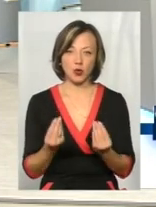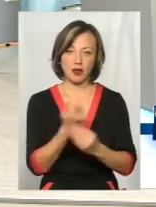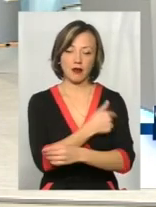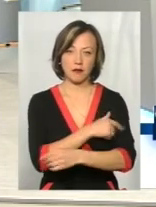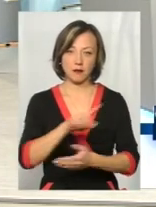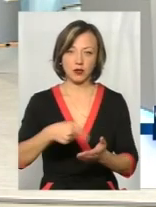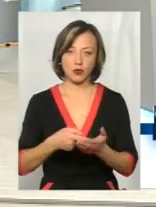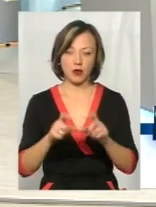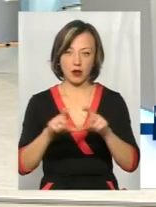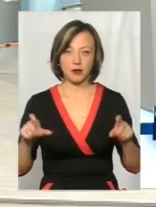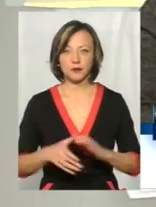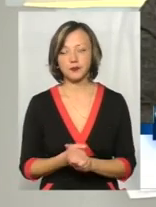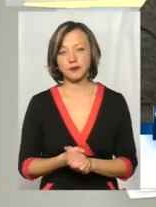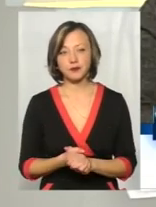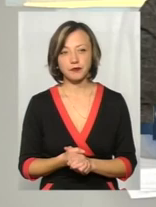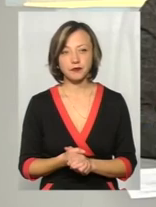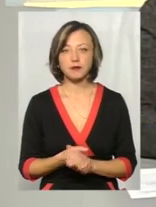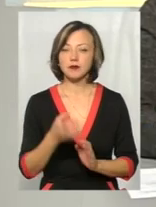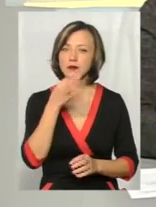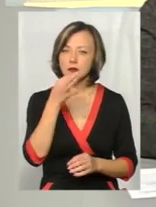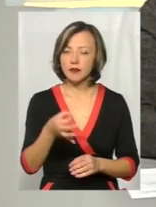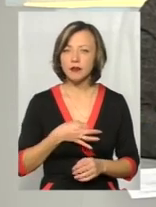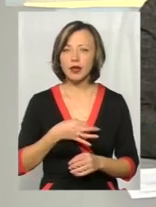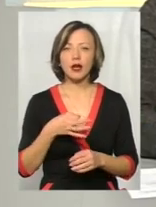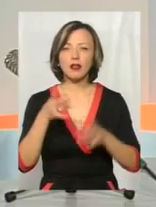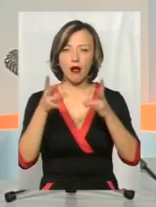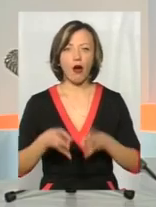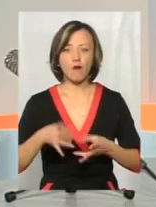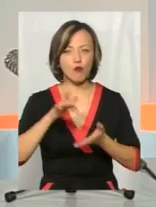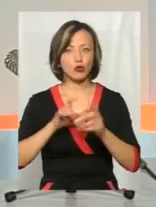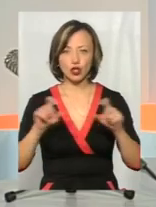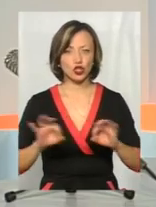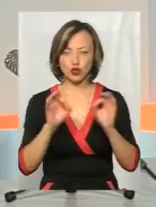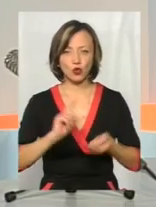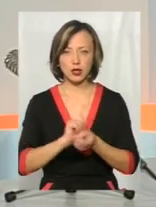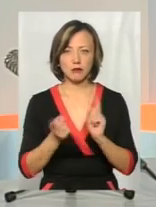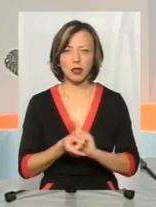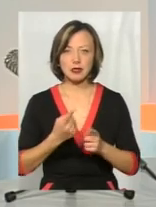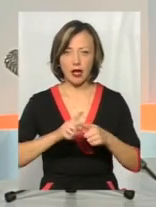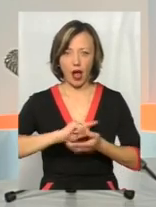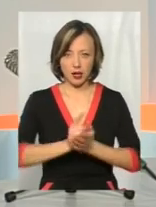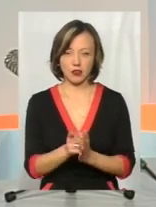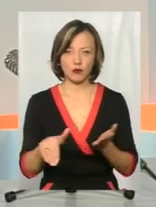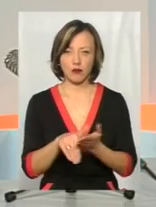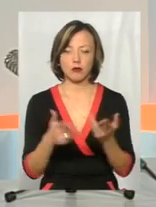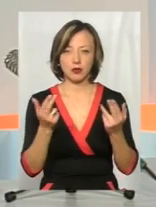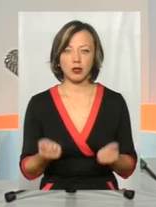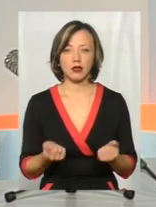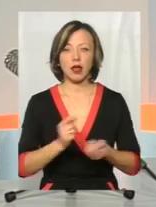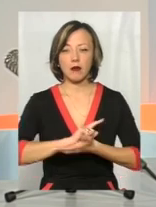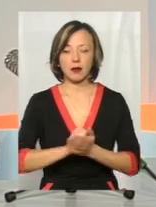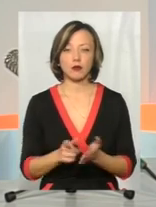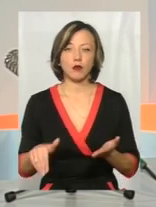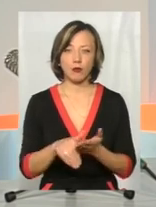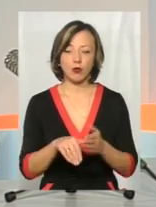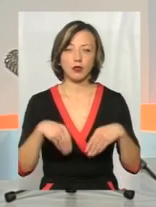лікарні. Ну, до речі, а травмпункти так само нічого не зміниться, я так розумію, бо це ж таки екстрена допомога. Так, це екстрена невідкладна